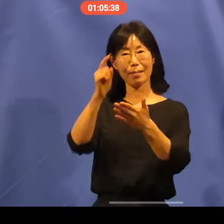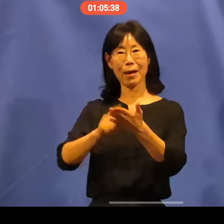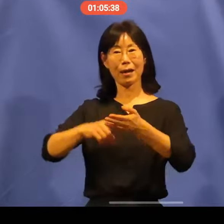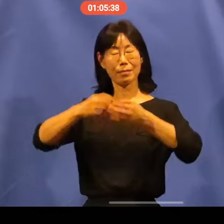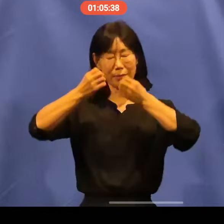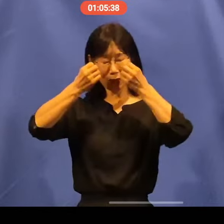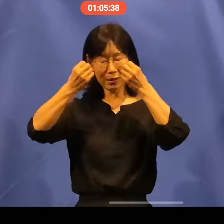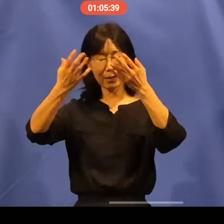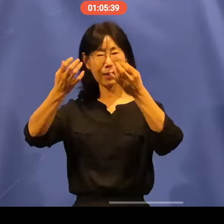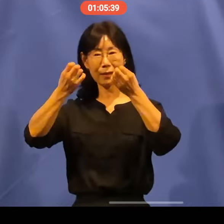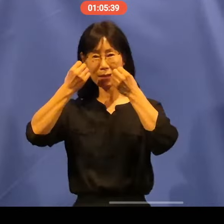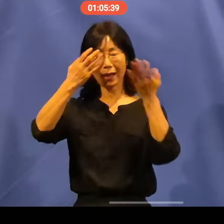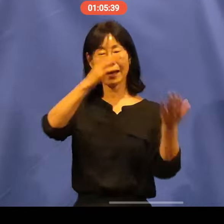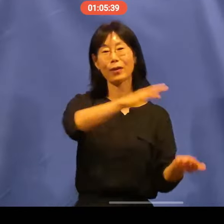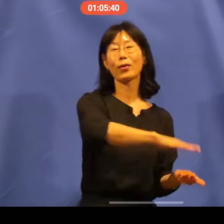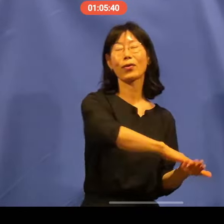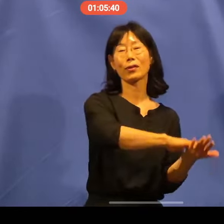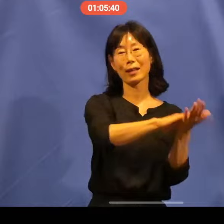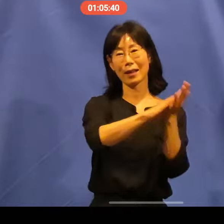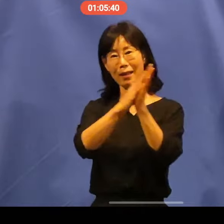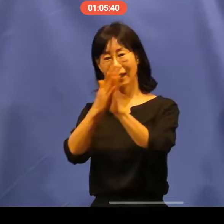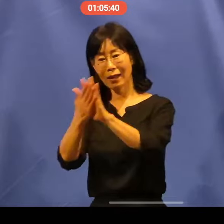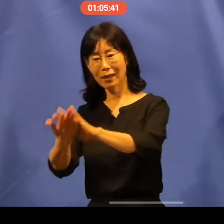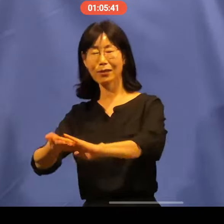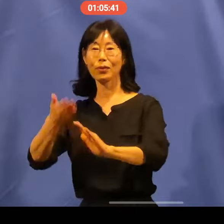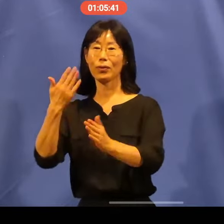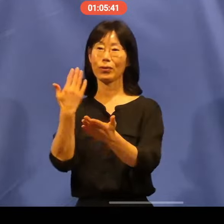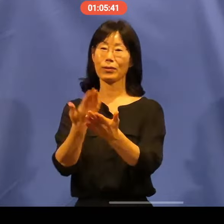내 마음을 새롭게